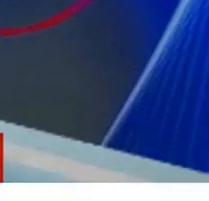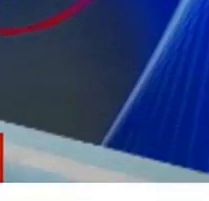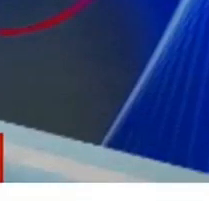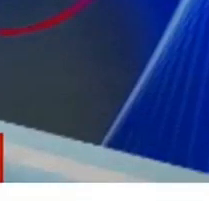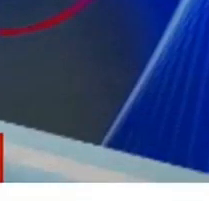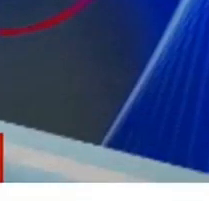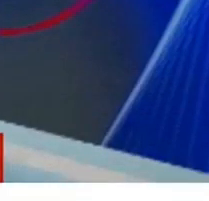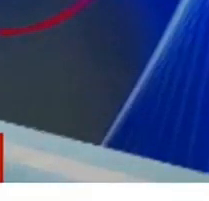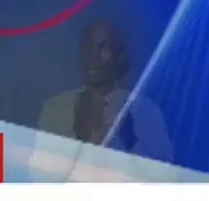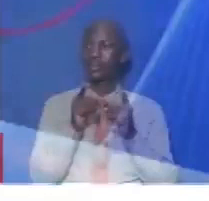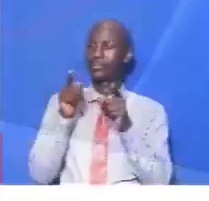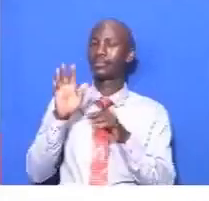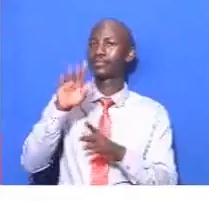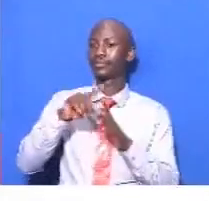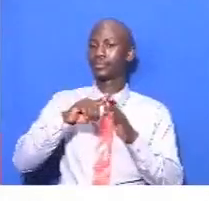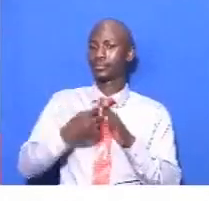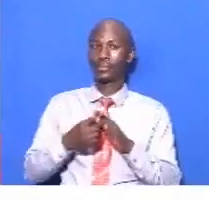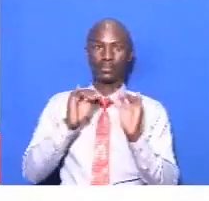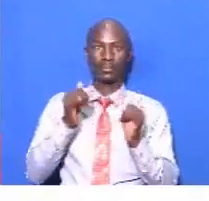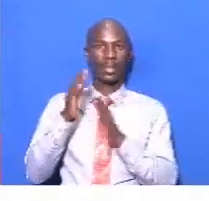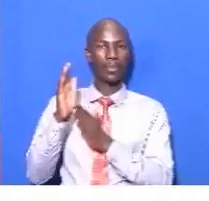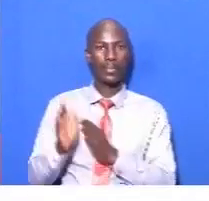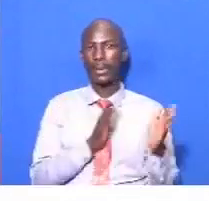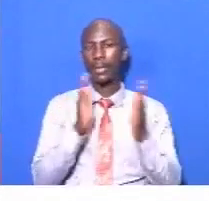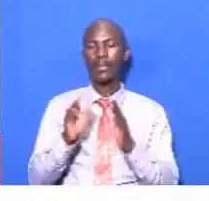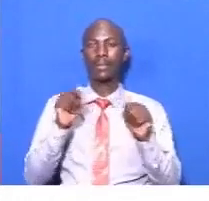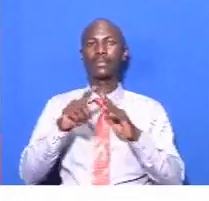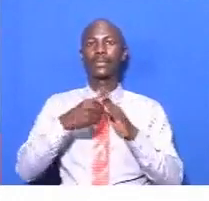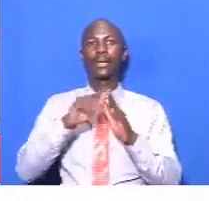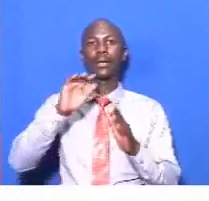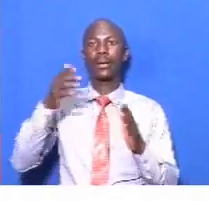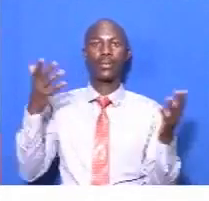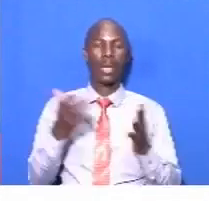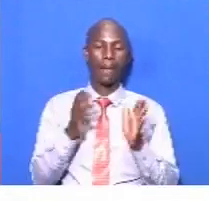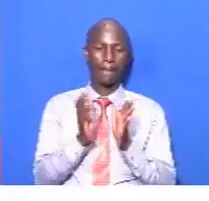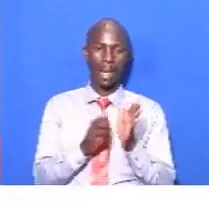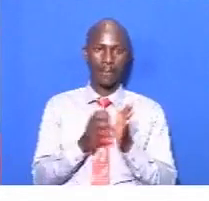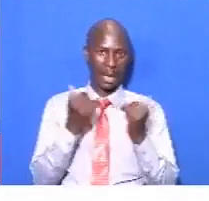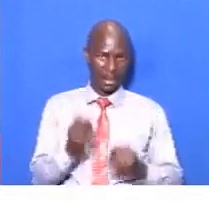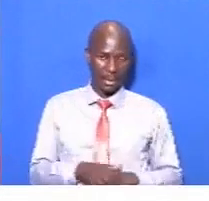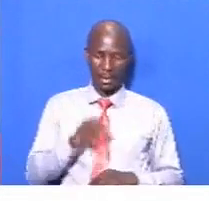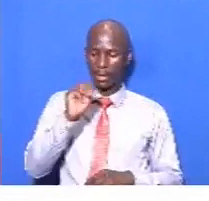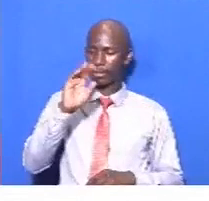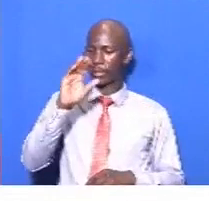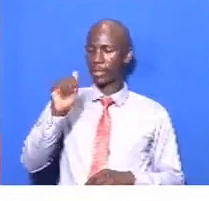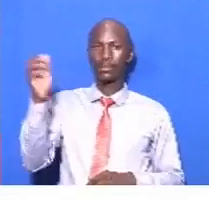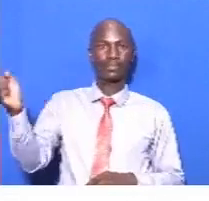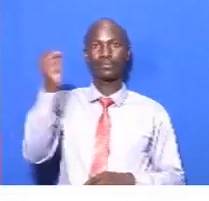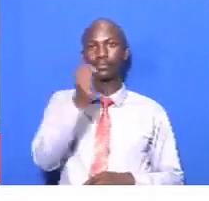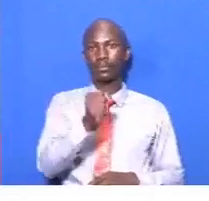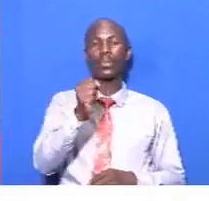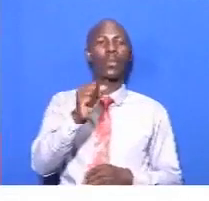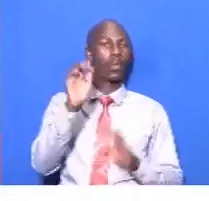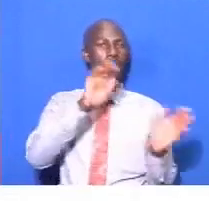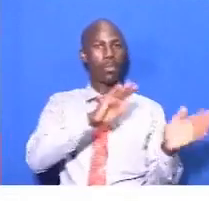yosoma kwe silanga lekoni. Su, tuambia maovoni. Alangu banisie na tuambia kaundini ya Masaku na ikana MC ya mwoloote na chama cha